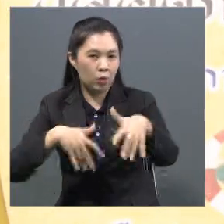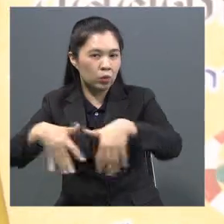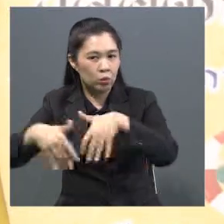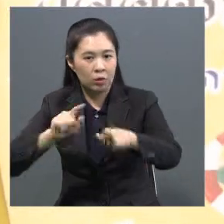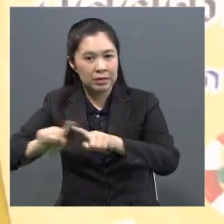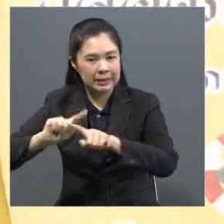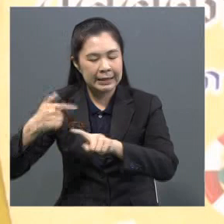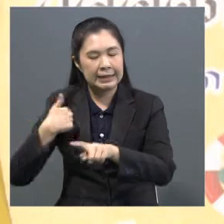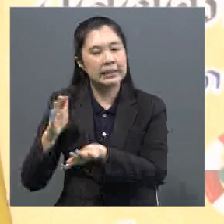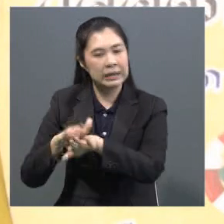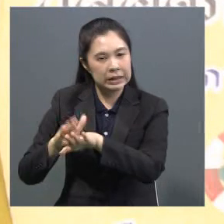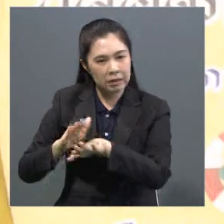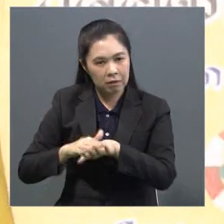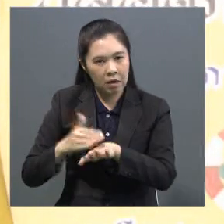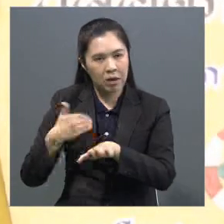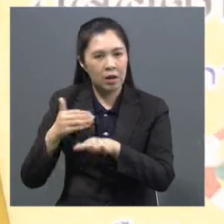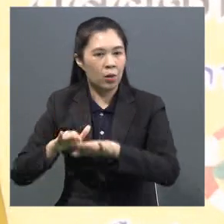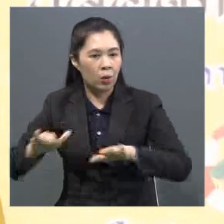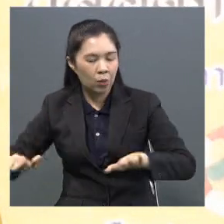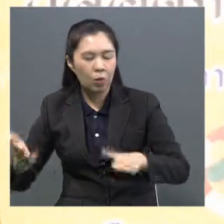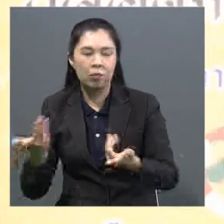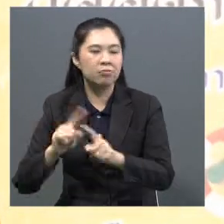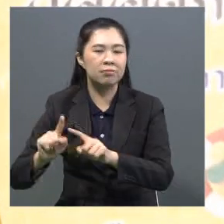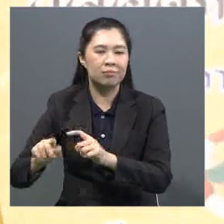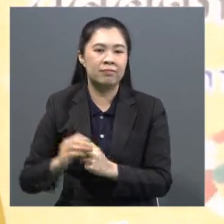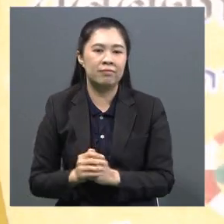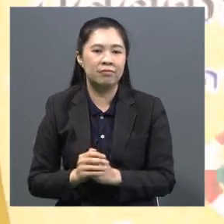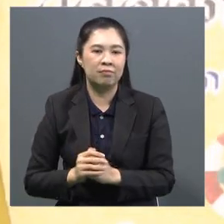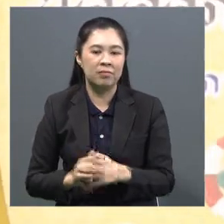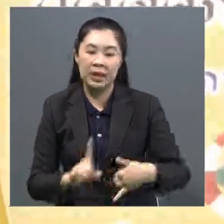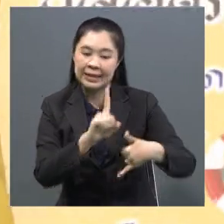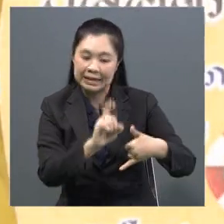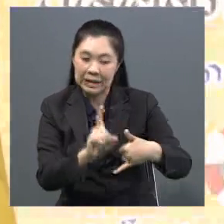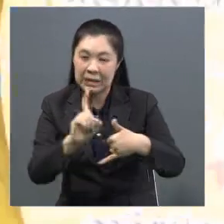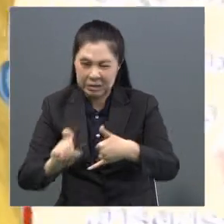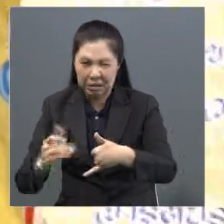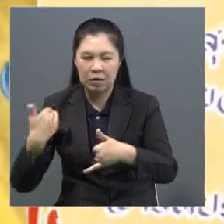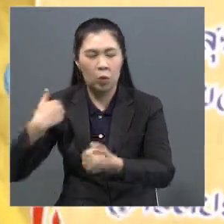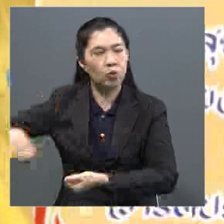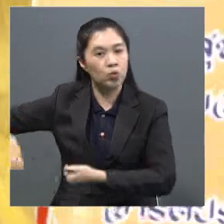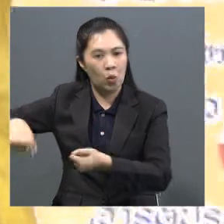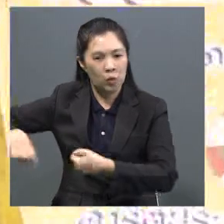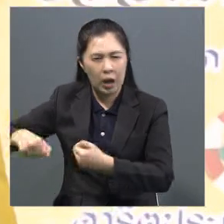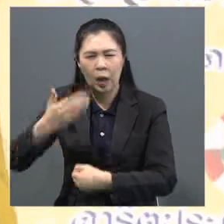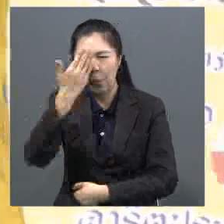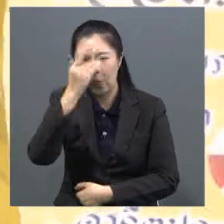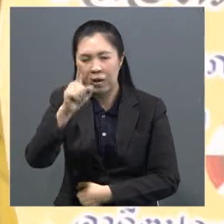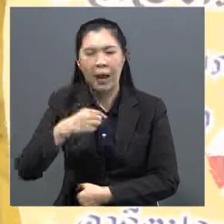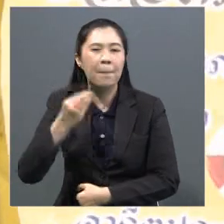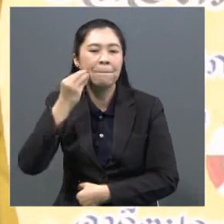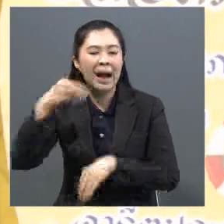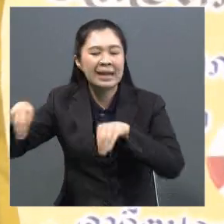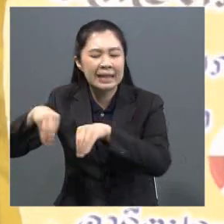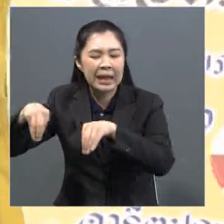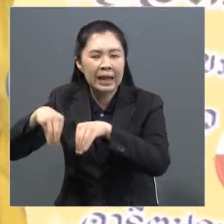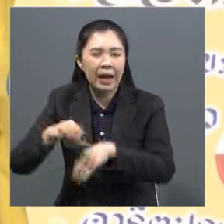ทำหน้าที่ตักเตือนห้ามปรามหลังจากพบว่าผู้เสียชีวิตในอุบัติเหตุสงกรานต์ส่วนใหญ่เนี่ยเสียชีวิตใกล้บ้านในรัศมีไม่